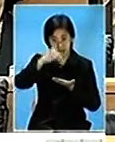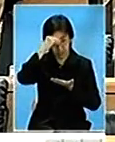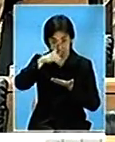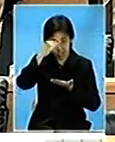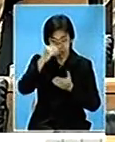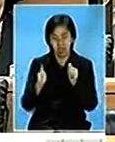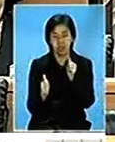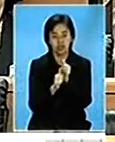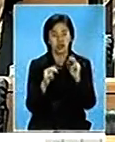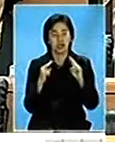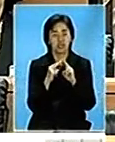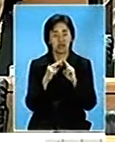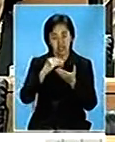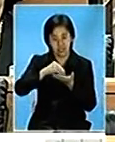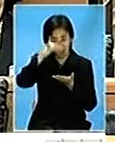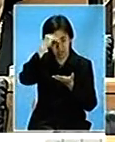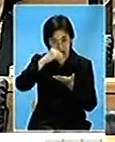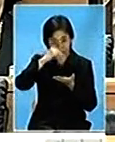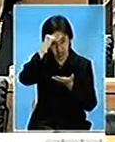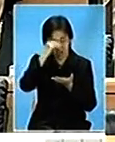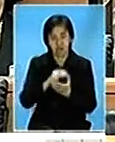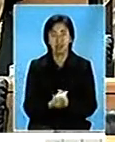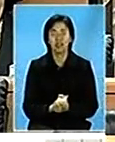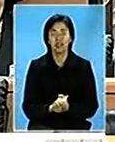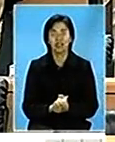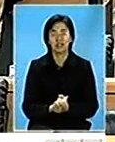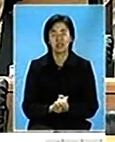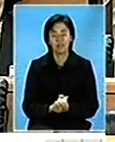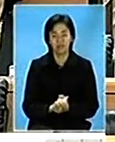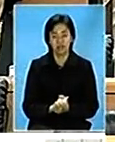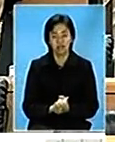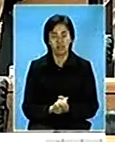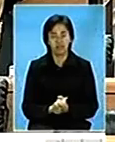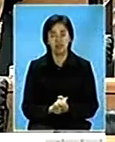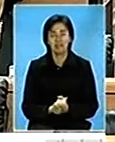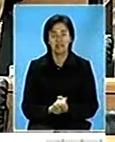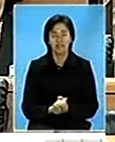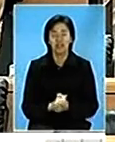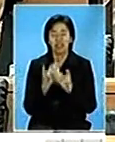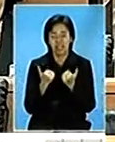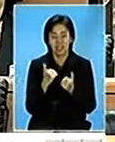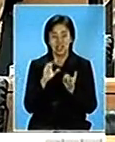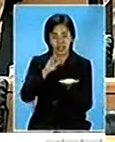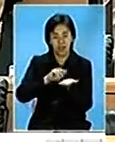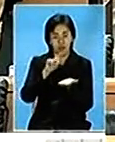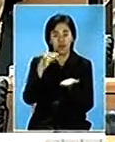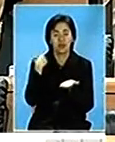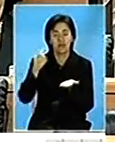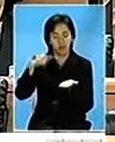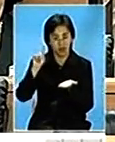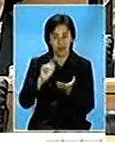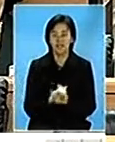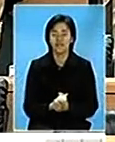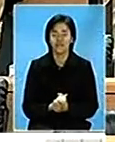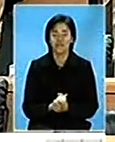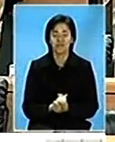นตรีช่วยว่าการกระทรวงศึกษาธิการเนี่ยได้นำเสนอนะคะจริงๆตรงนี้เนี่ยเป็นข้อมูลที่มีประโยชน์แล้วก็เป็